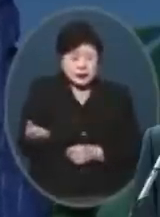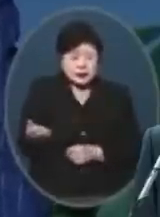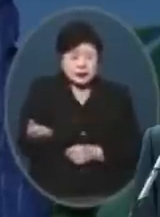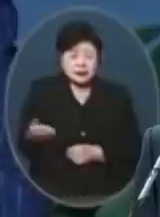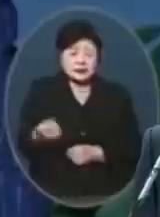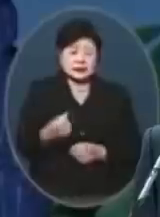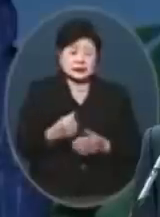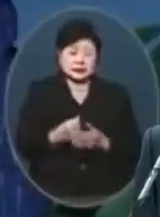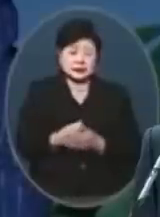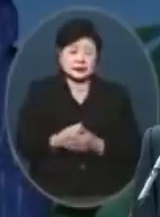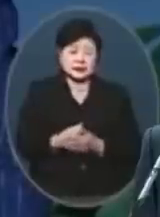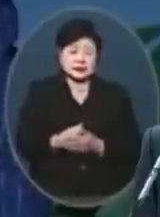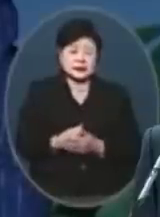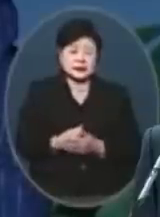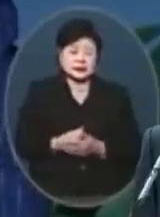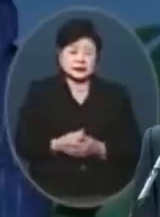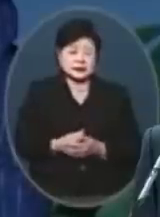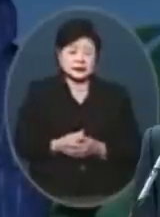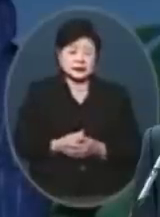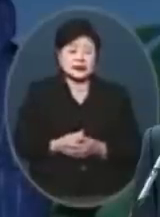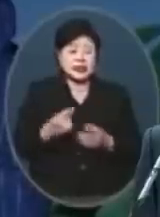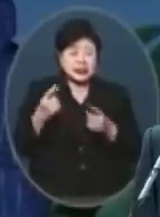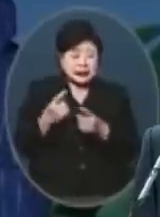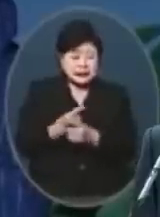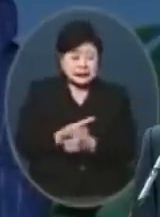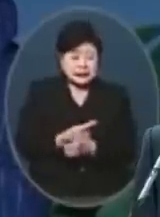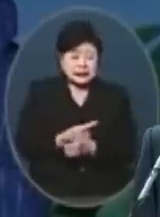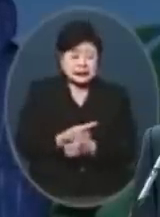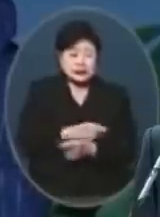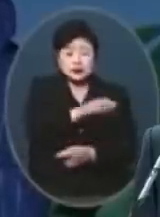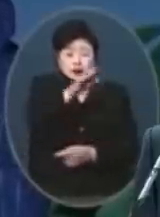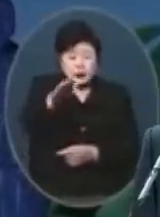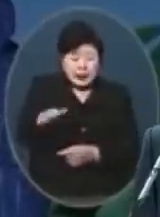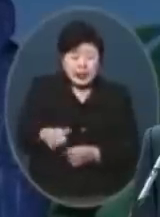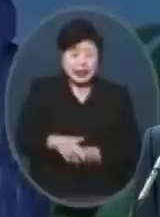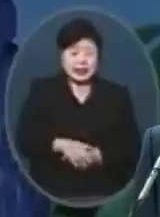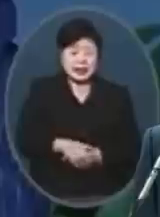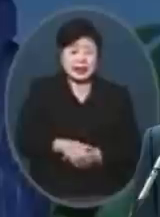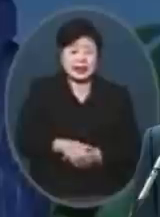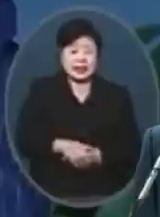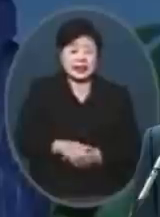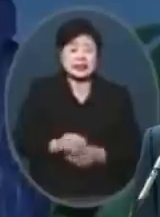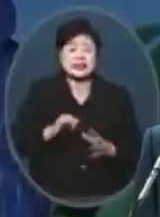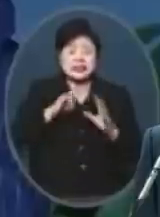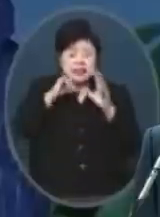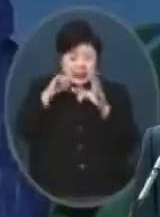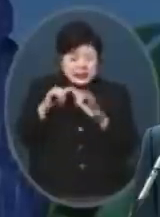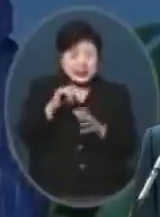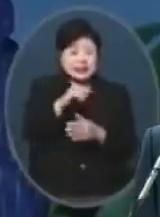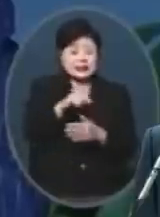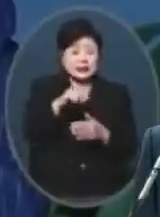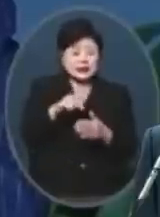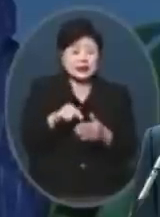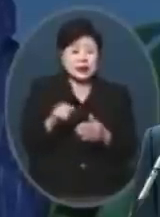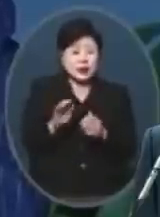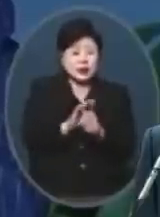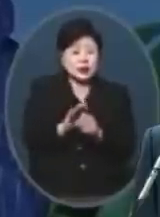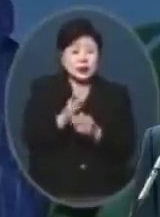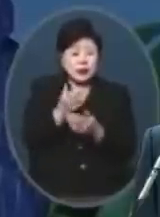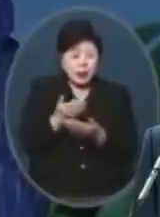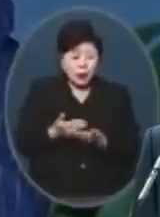그 대가로 말미암아 우리가 이 세상에서 위로를